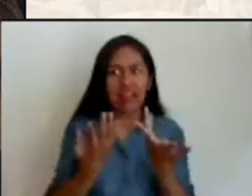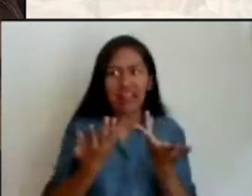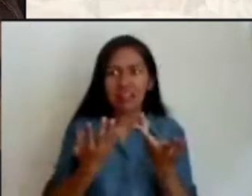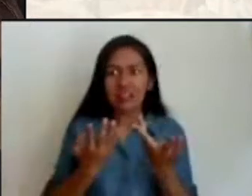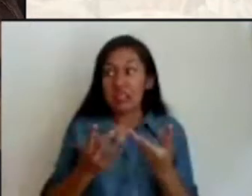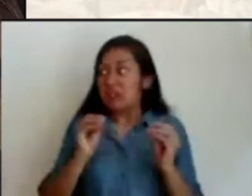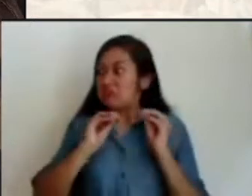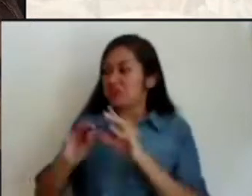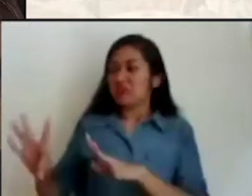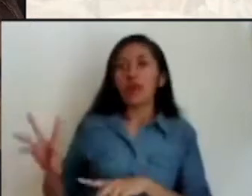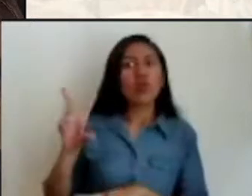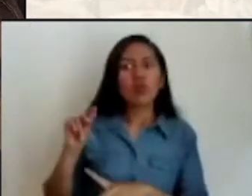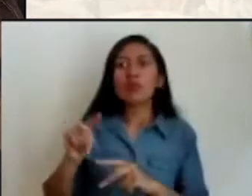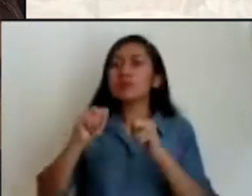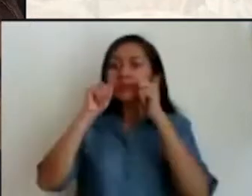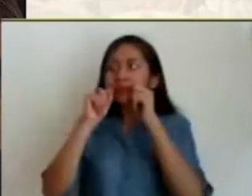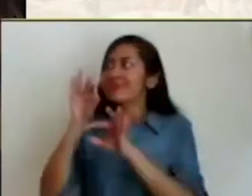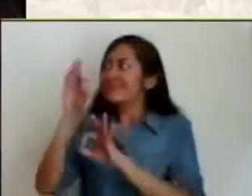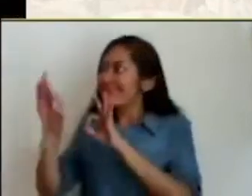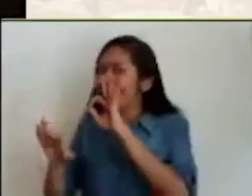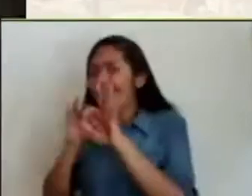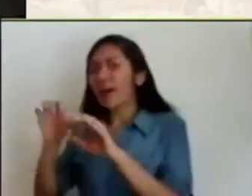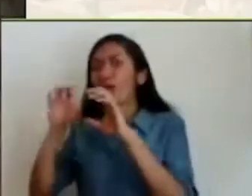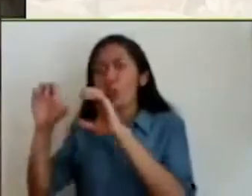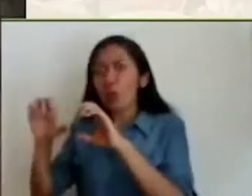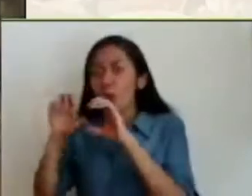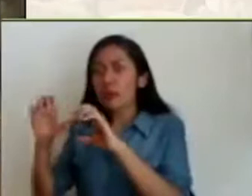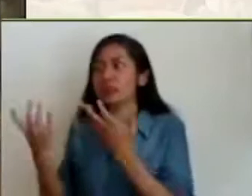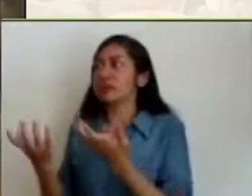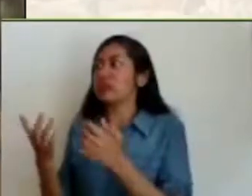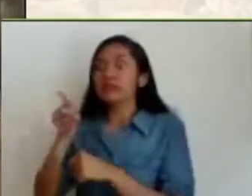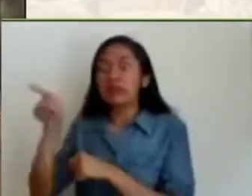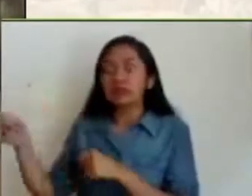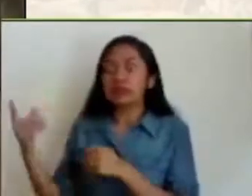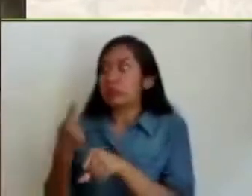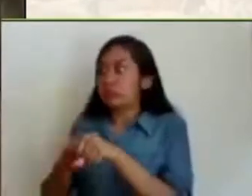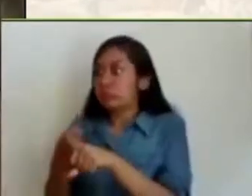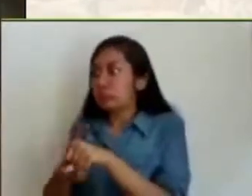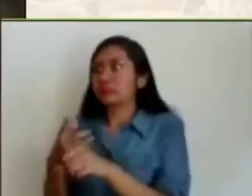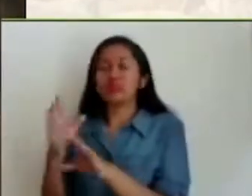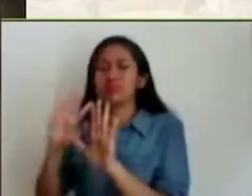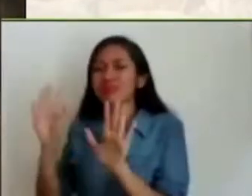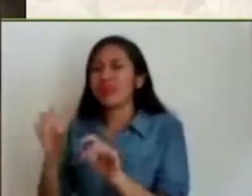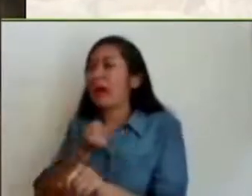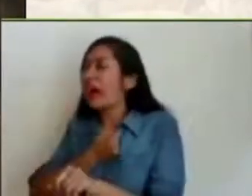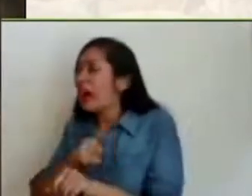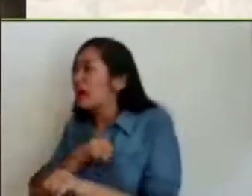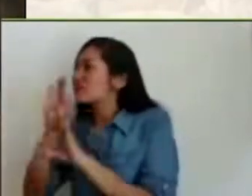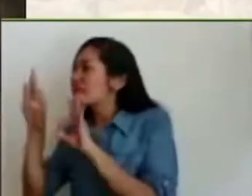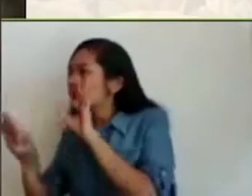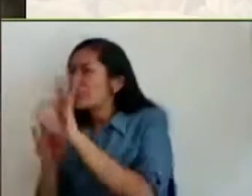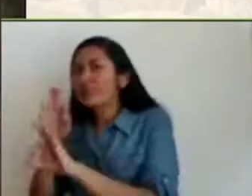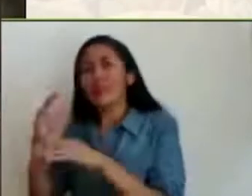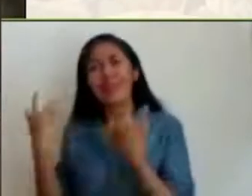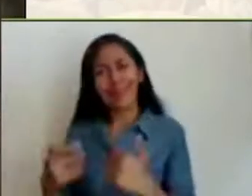el problema de su enfermedad. En conclusión, el trágico evento del colectivo de la